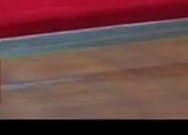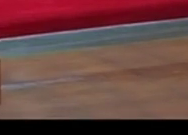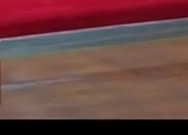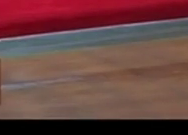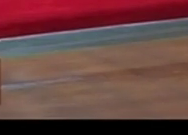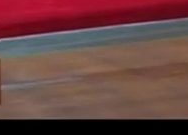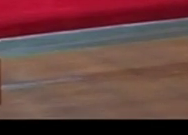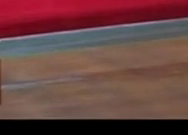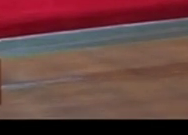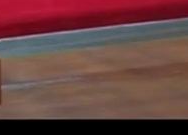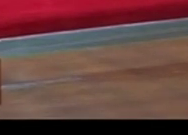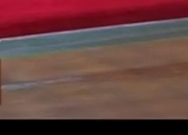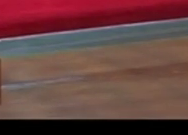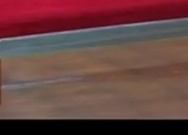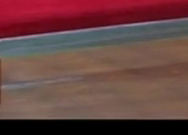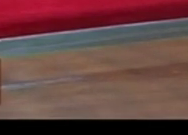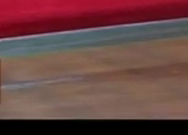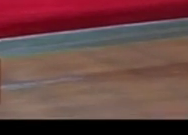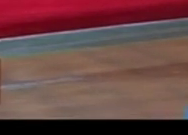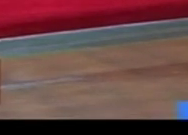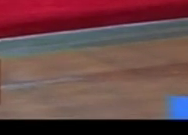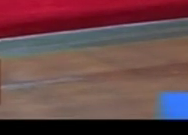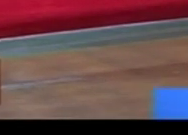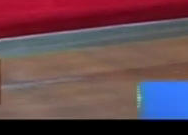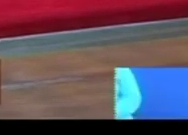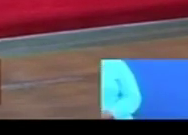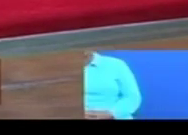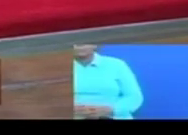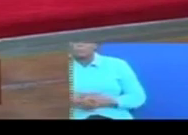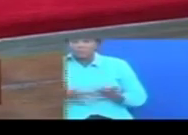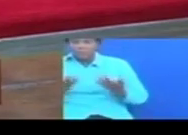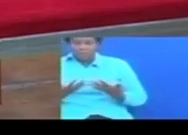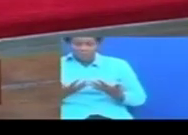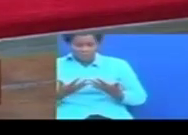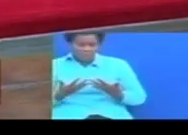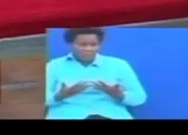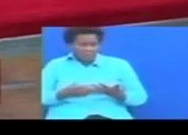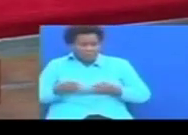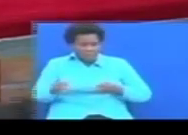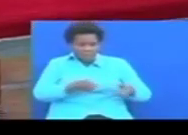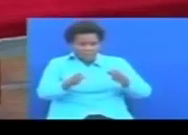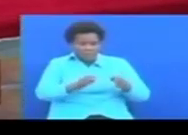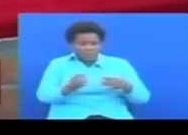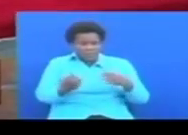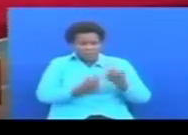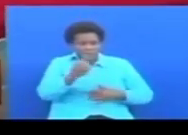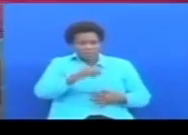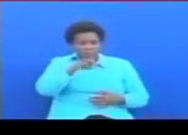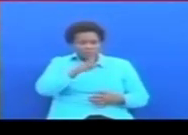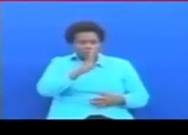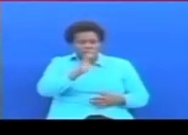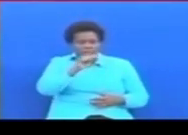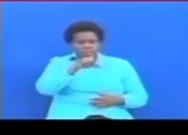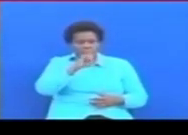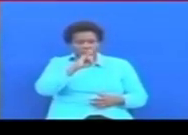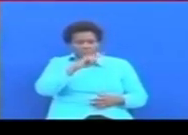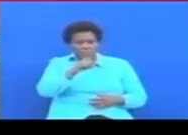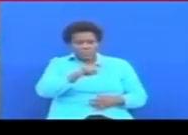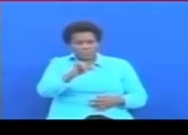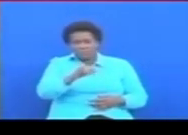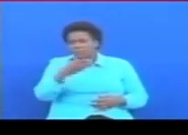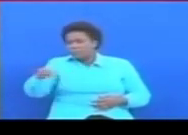Spika, barabara alizotaja Mheshimiwa mbunge ni barabara za Mbalizi, Shigamba, Isongole yenye urefu